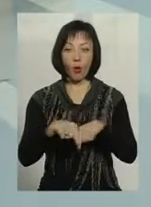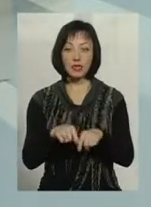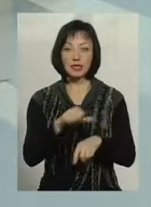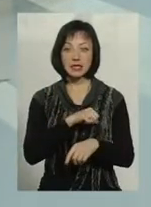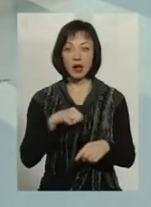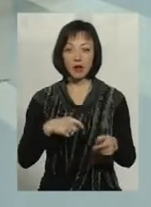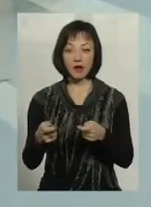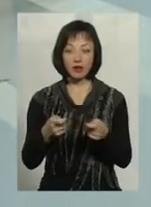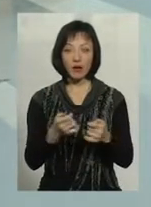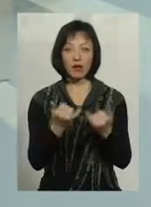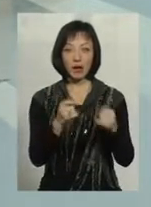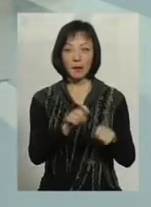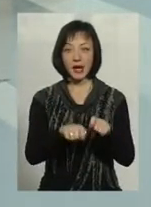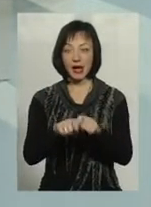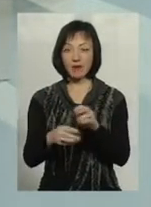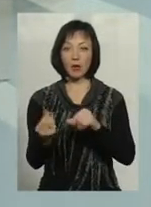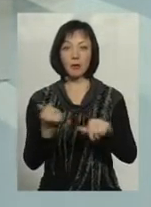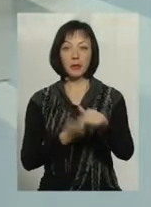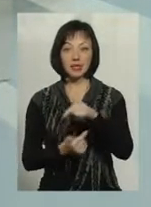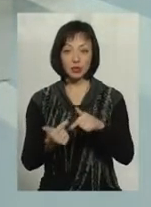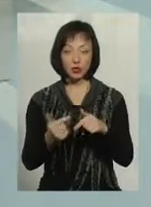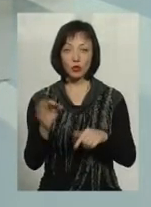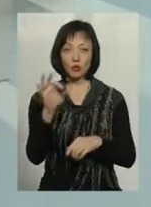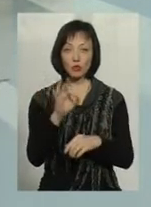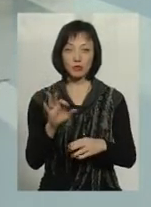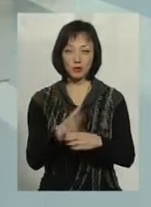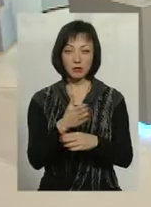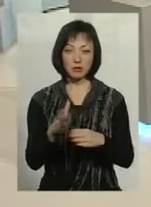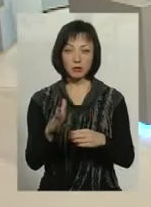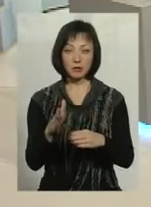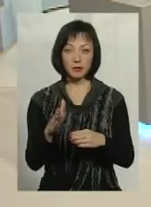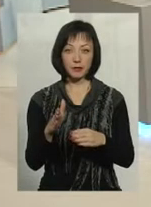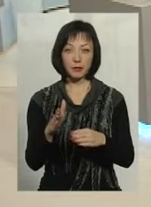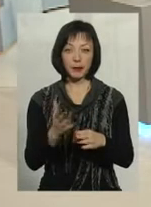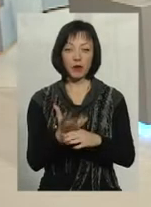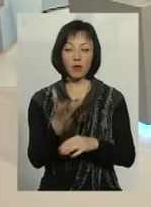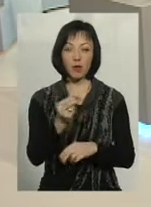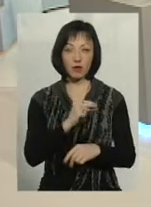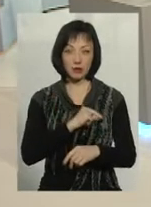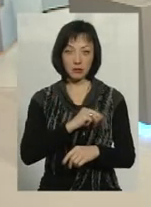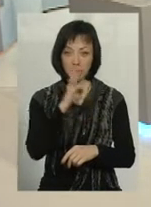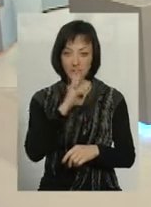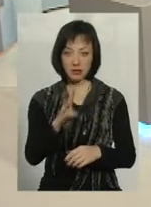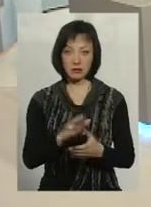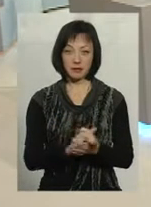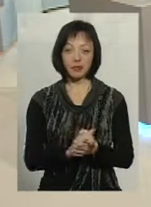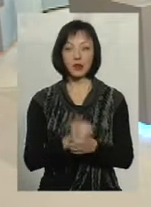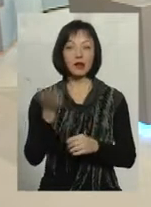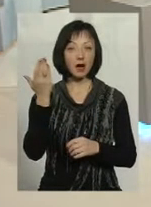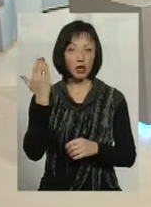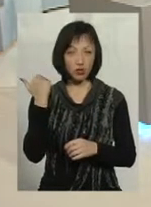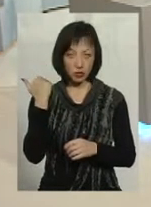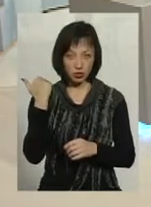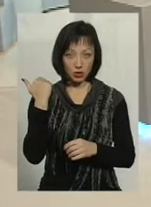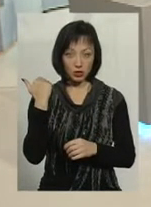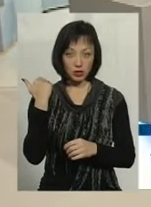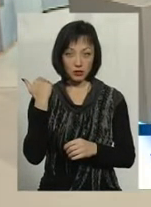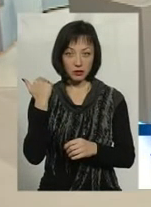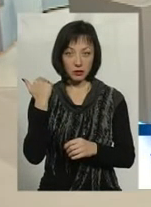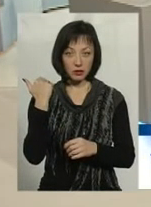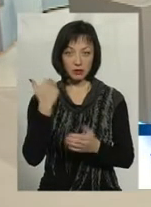будуть сплачувати вже єдиний соціальний внесок. І це добре вдарить, скажімо, по карманам платникам,